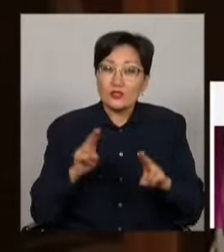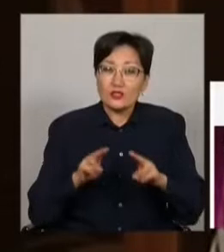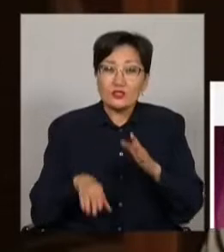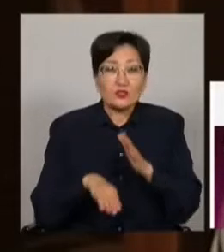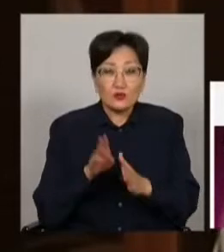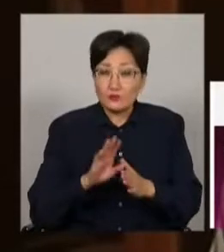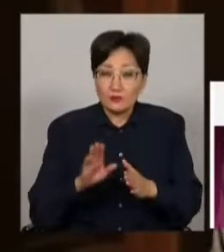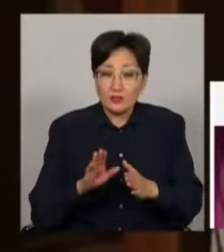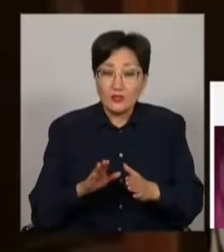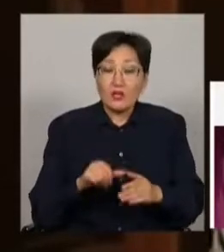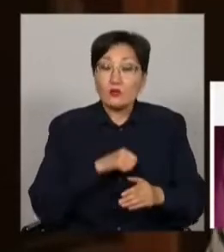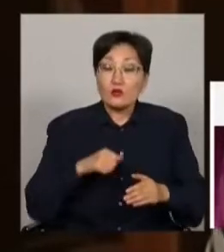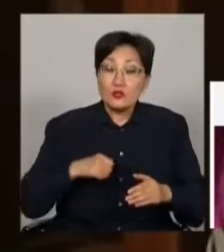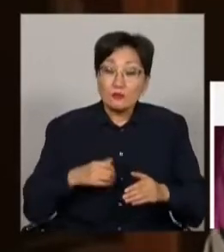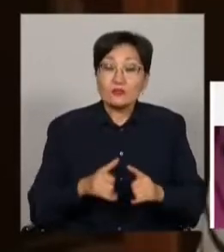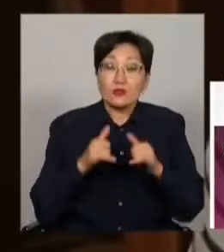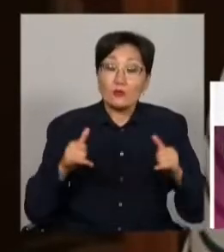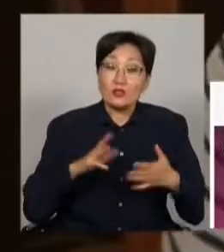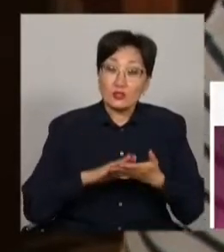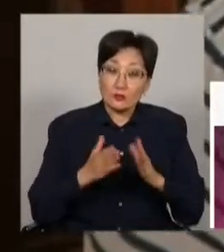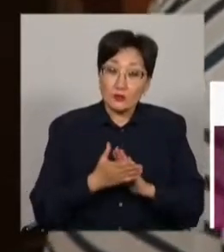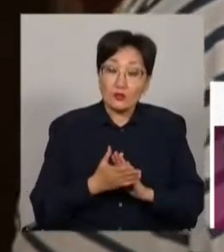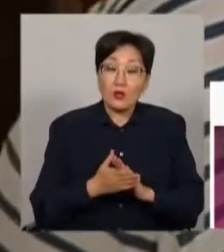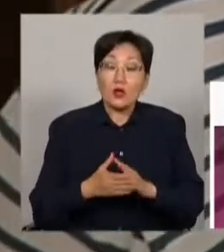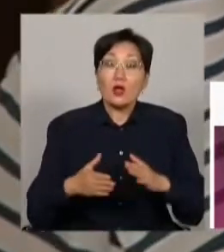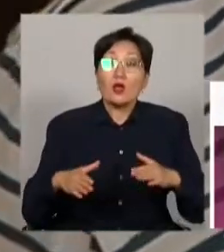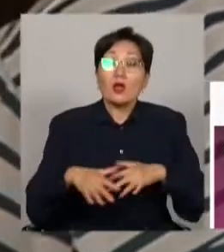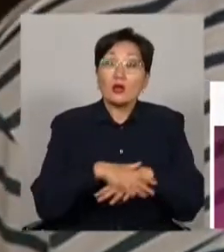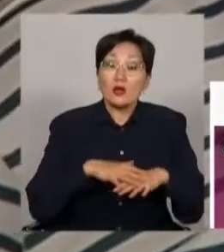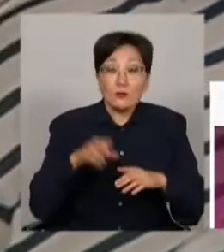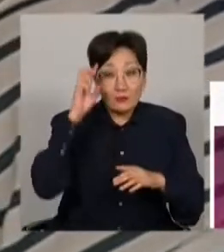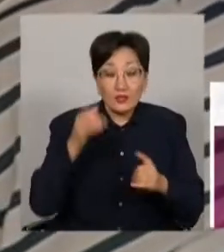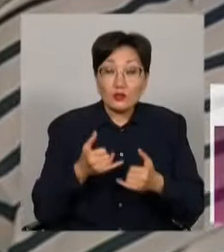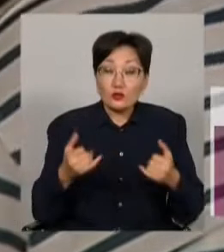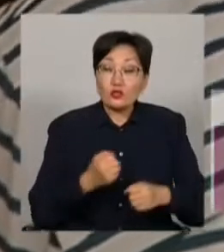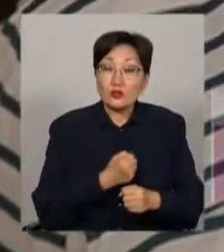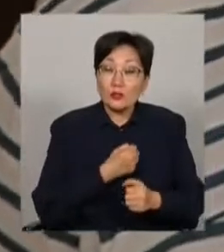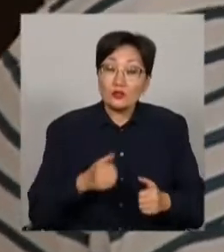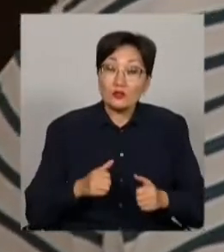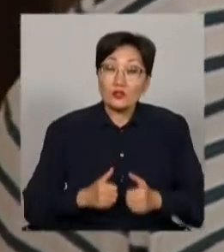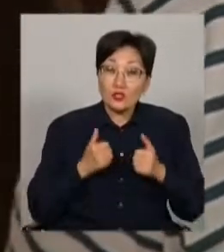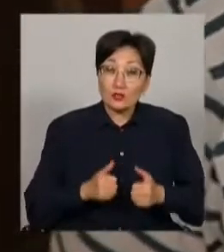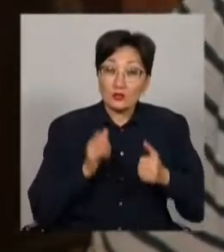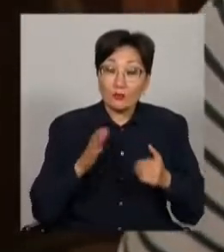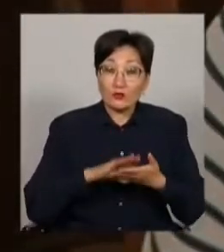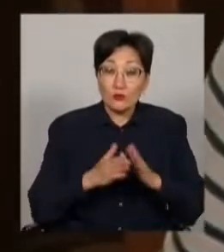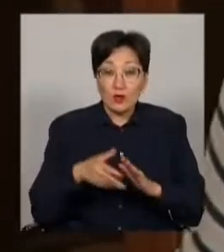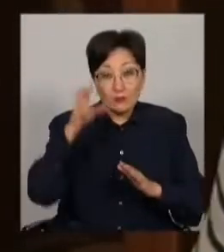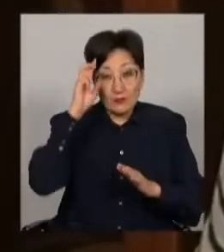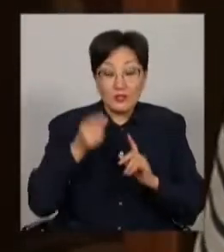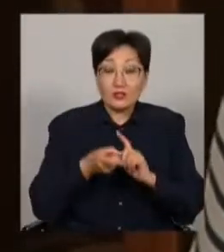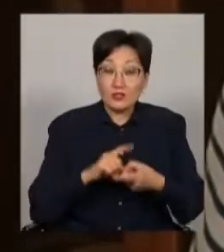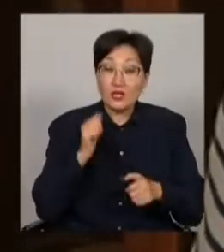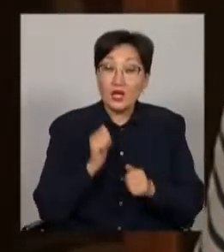біз өзіміз жетілсек, өзіміз жаңағы қоғам үшін жан ашып қозғалсақ қана бізге мемлекет өзгеретіндігі және